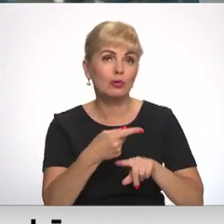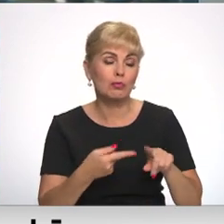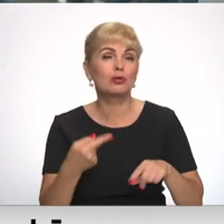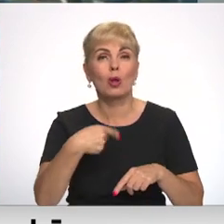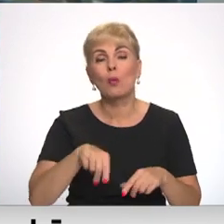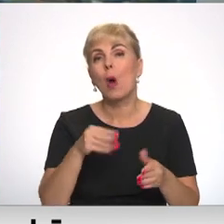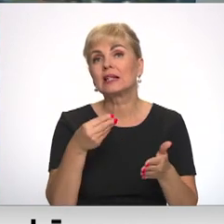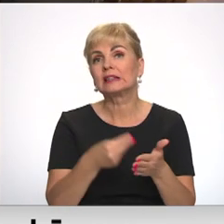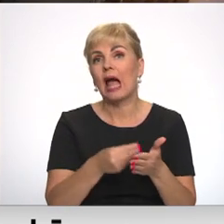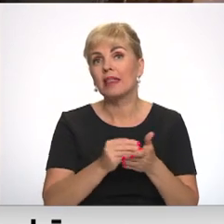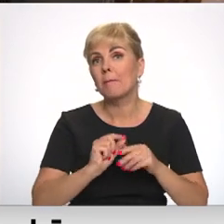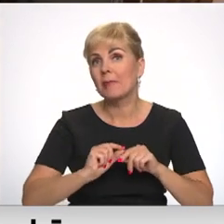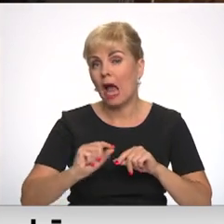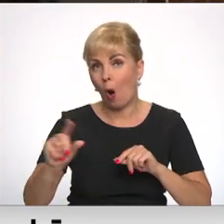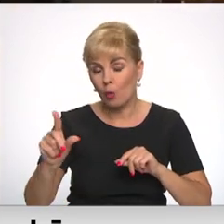Madara Līcīte.